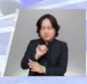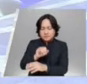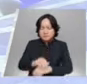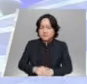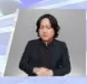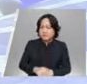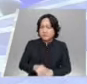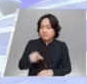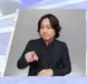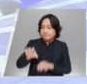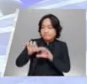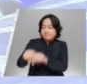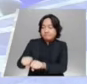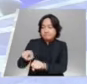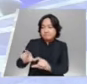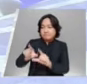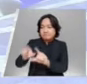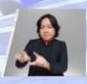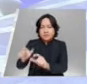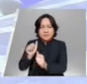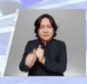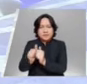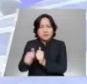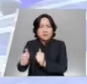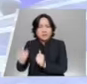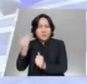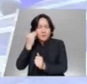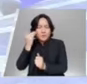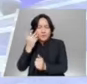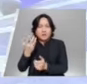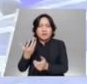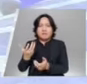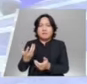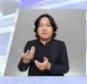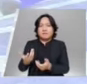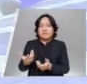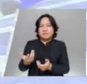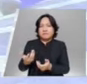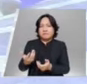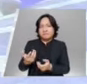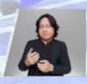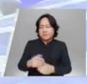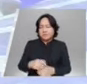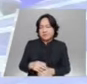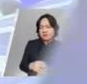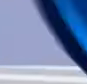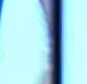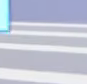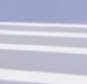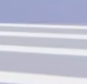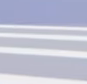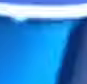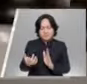sa pagiging radioactive dahil sa matagal na pagkaka-expose. Saksi, si John Consulta.